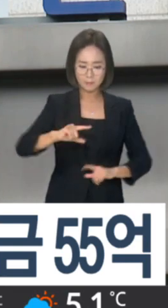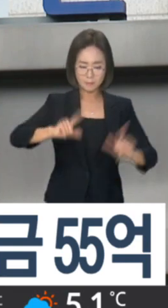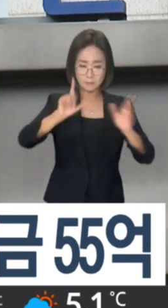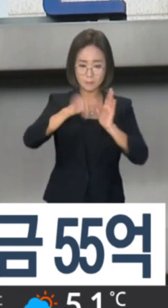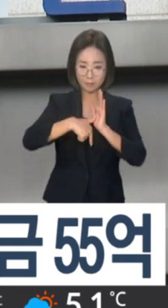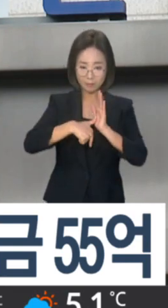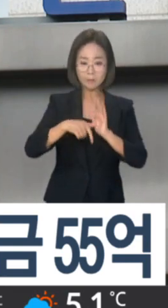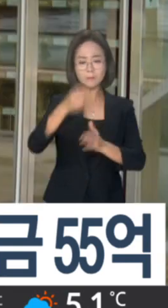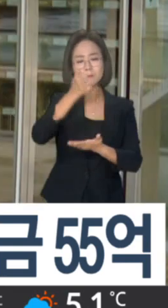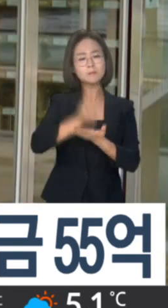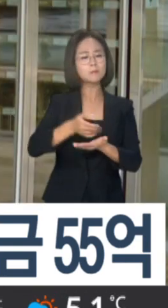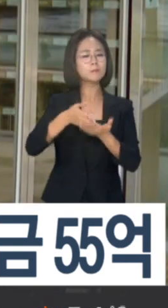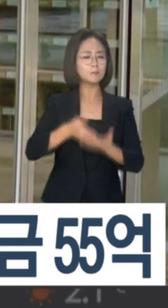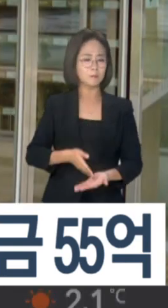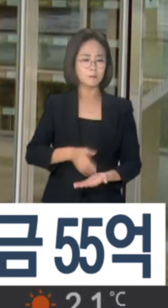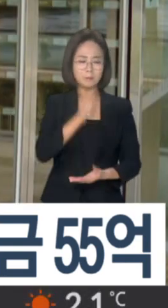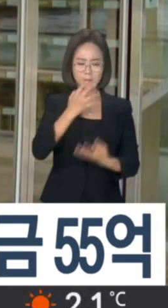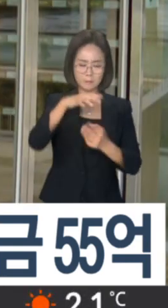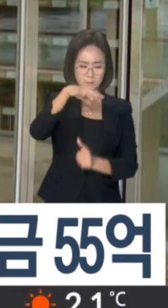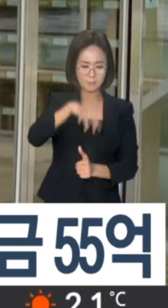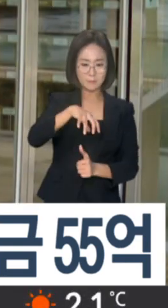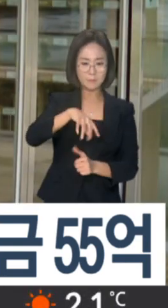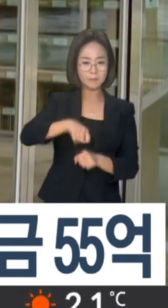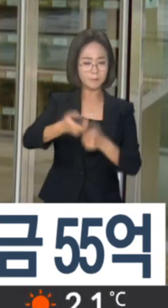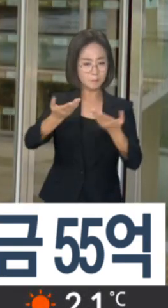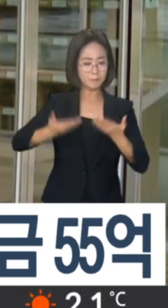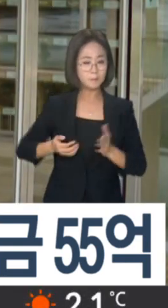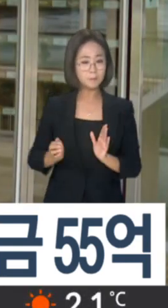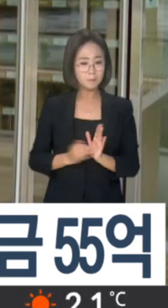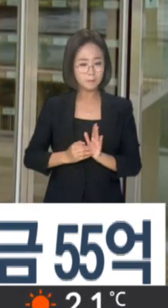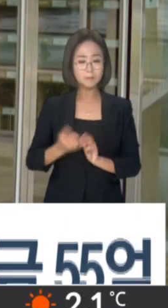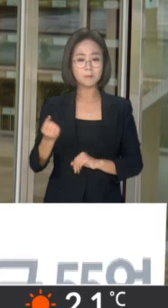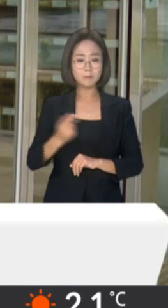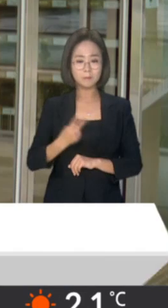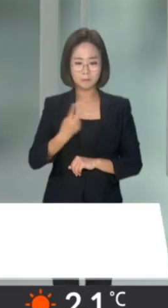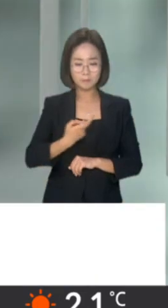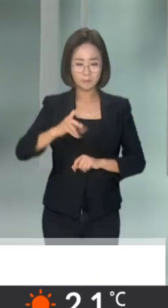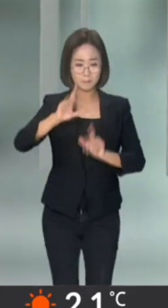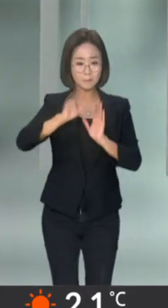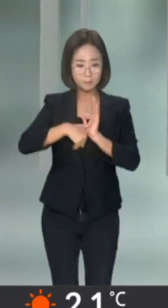2006년에도 동종범죄로 징역형과 벌금형을 선고받았고